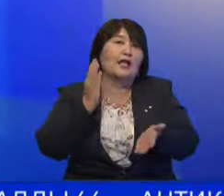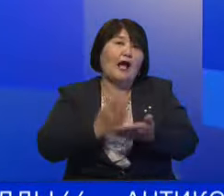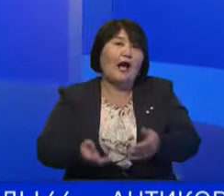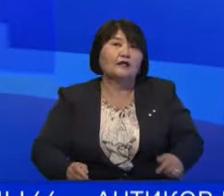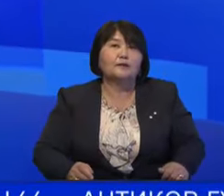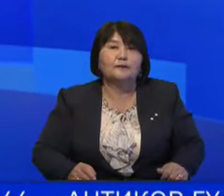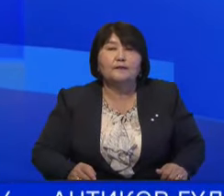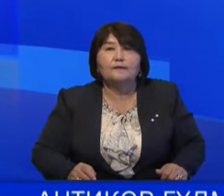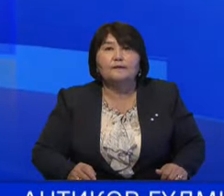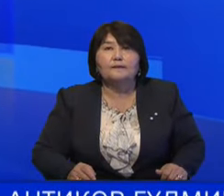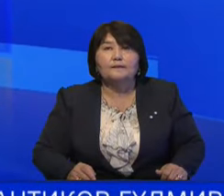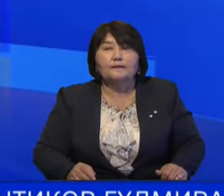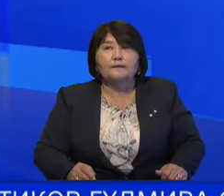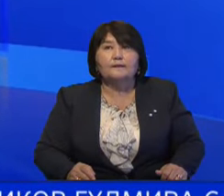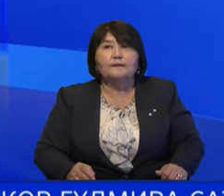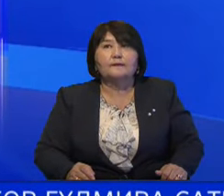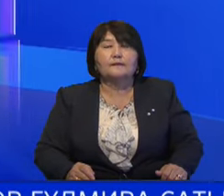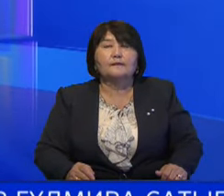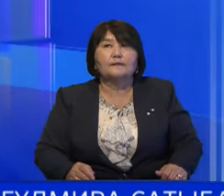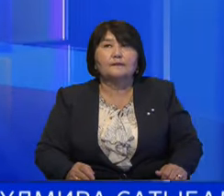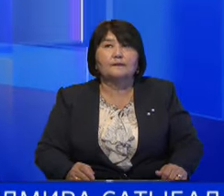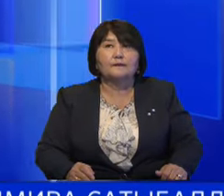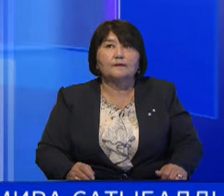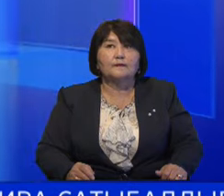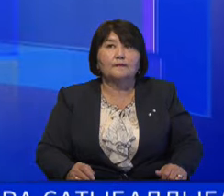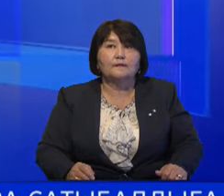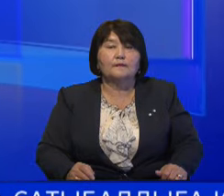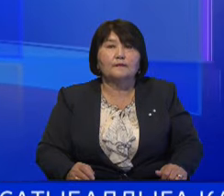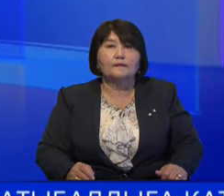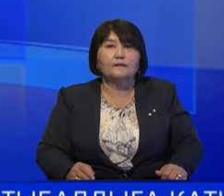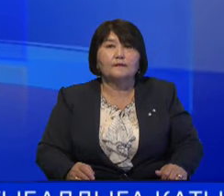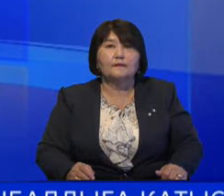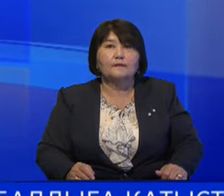Қозыкөрпе Жасарұлы, Санжар Мансұр, Еркебұлан Шәукенбаев, Қызылорда телеарнасы, Шиелі ауданынан.